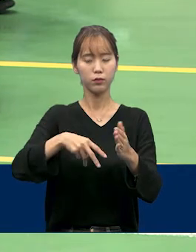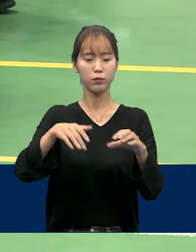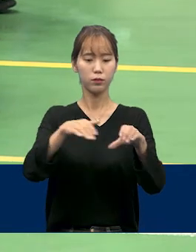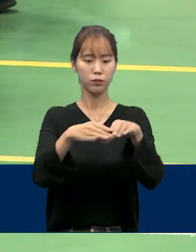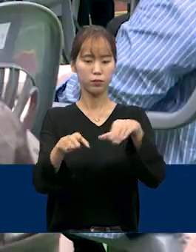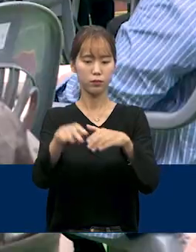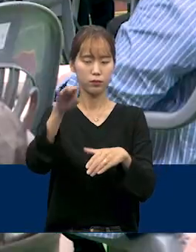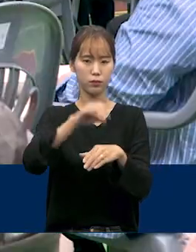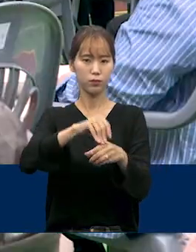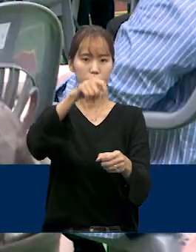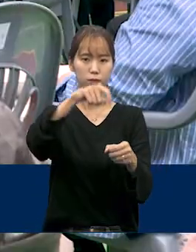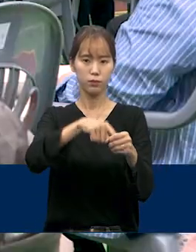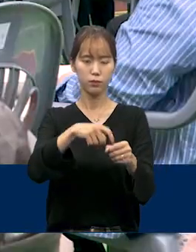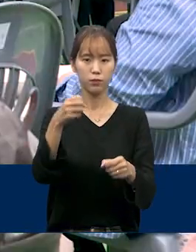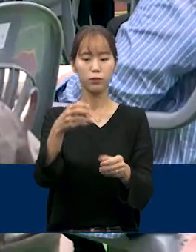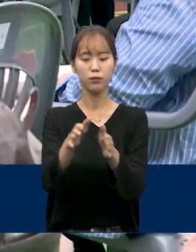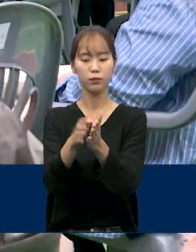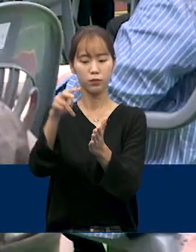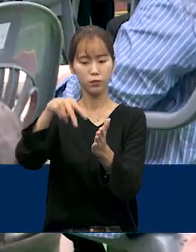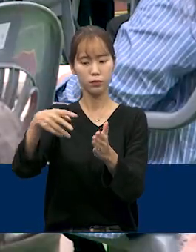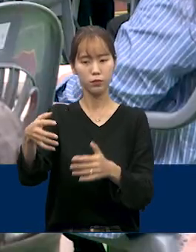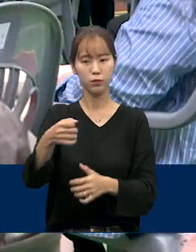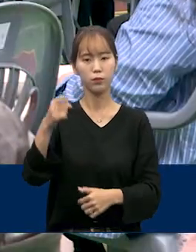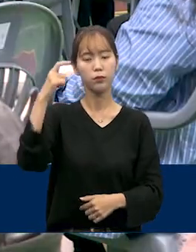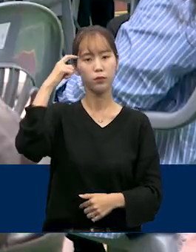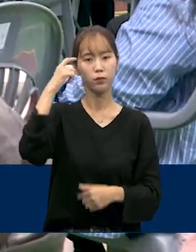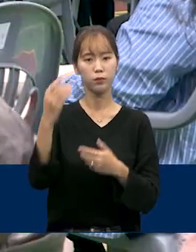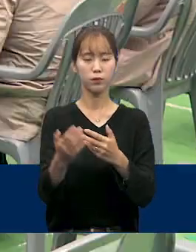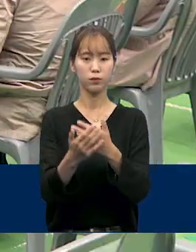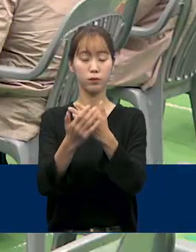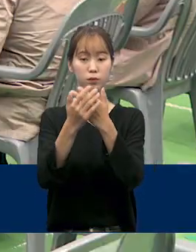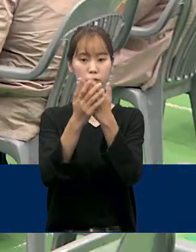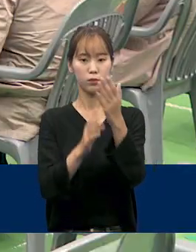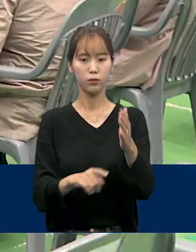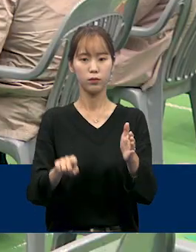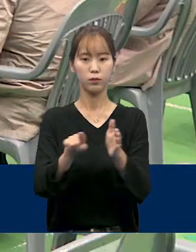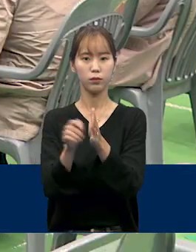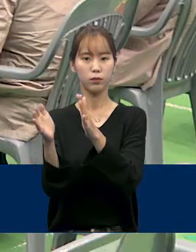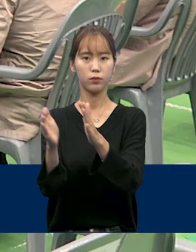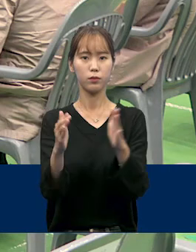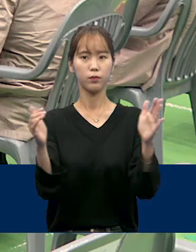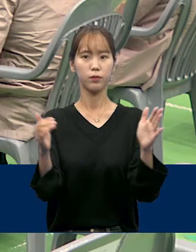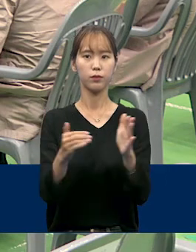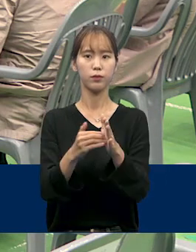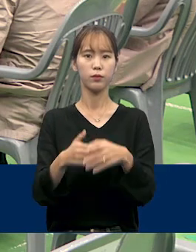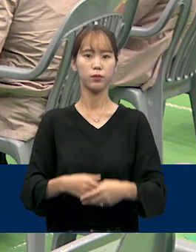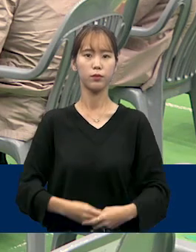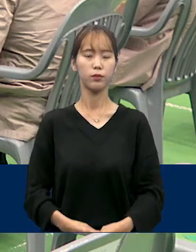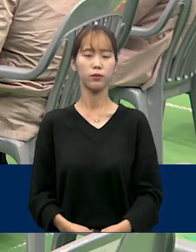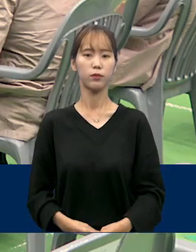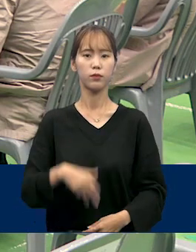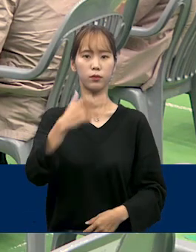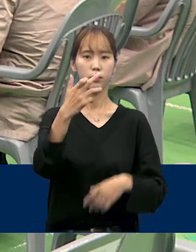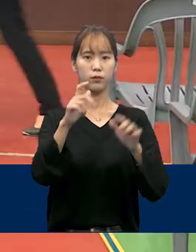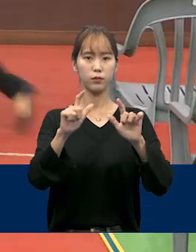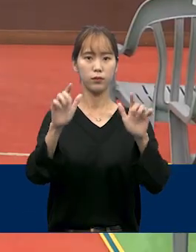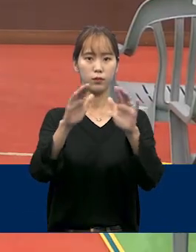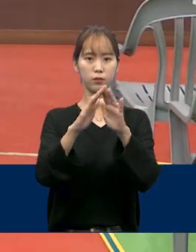정착시키고 독서를 통해 의식 수준 향상 기어와 독서 인구의 저변확대를 위해 마련됐습니다